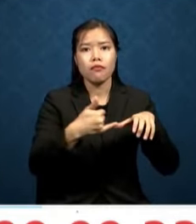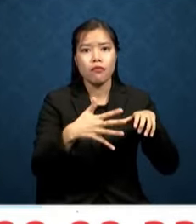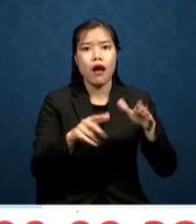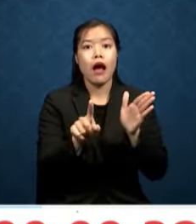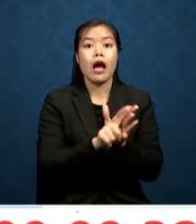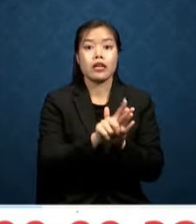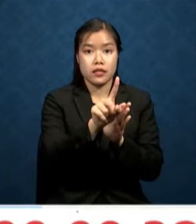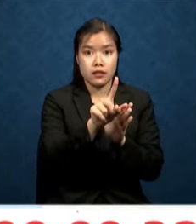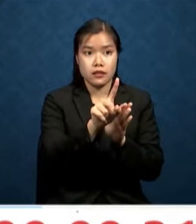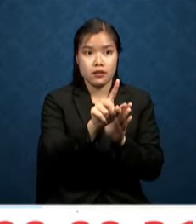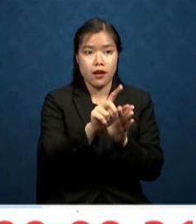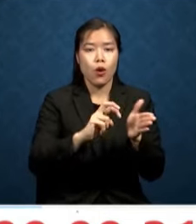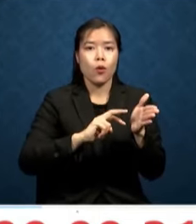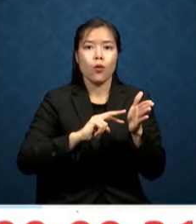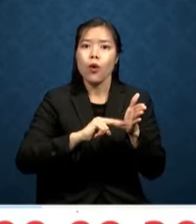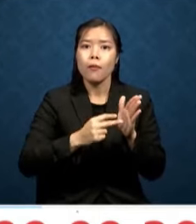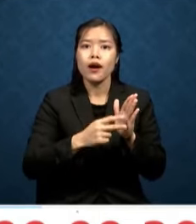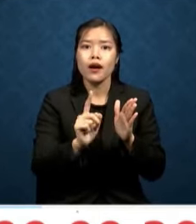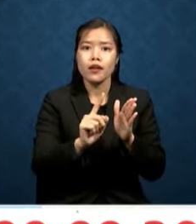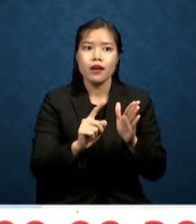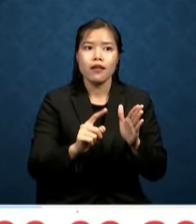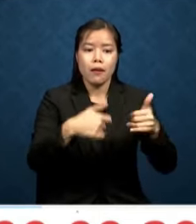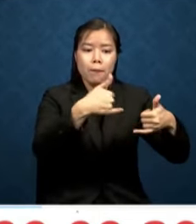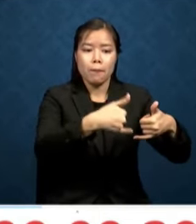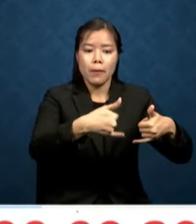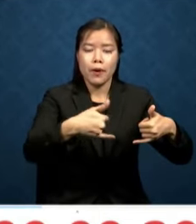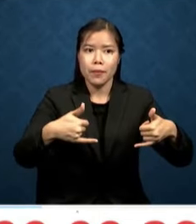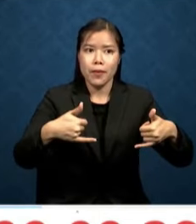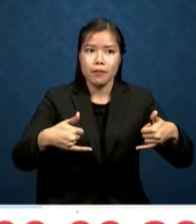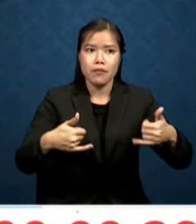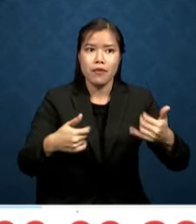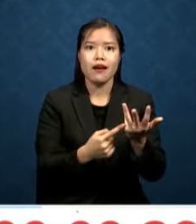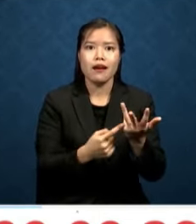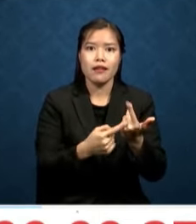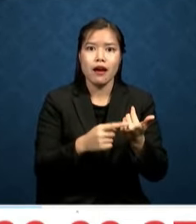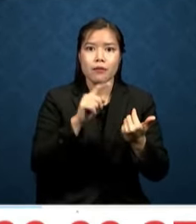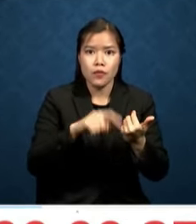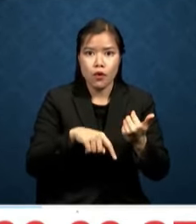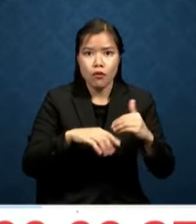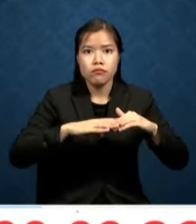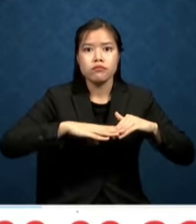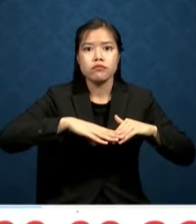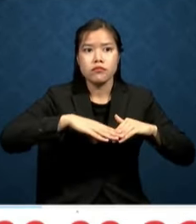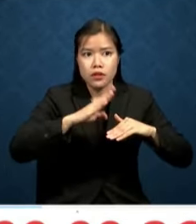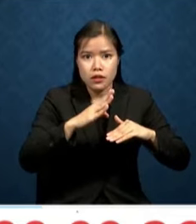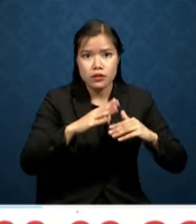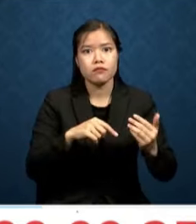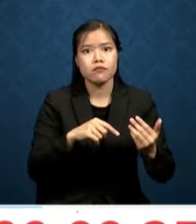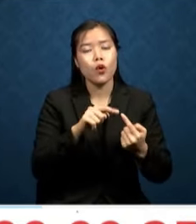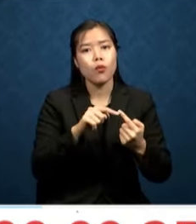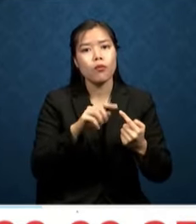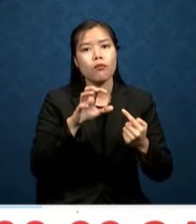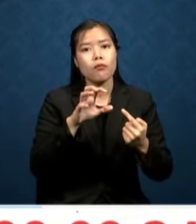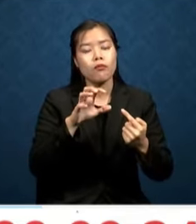1นั่นคือหมายความว่าองค์ประชุมต้องเกิน2ใน3นะครับแต่หลังจาก